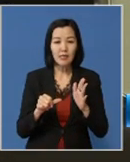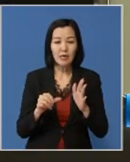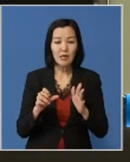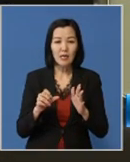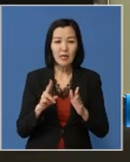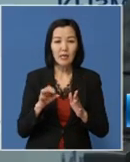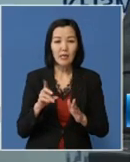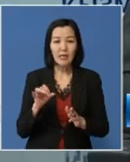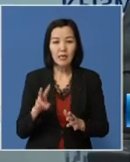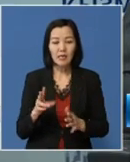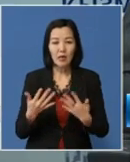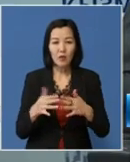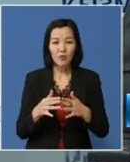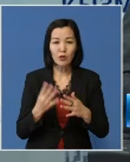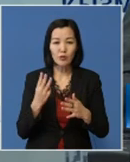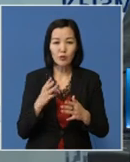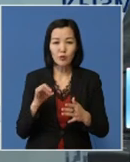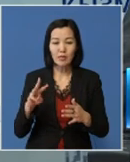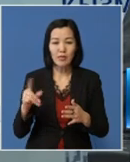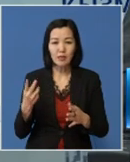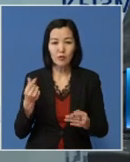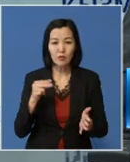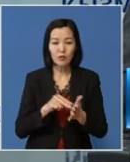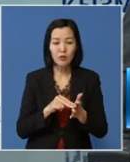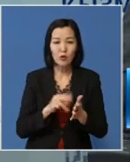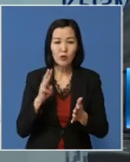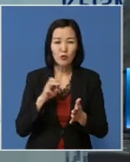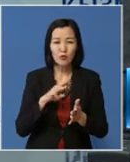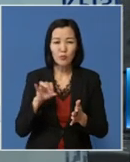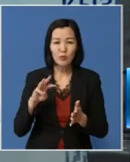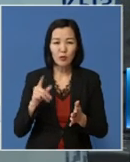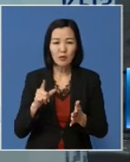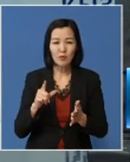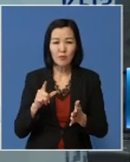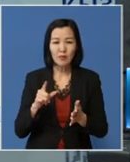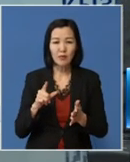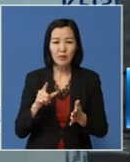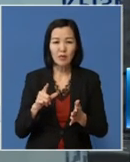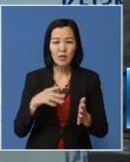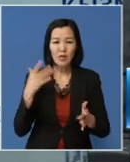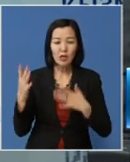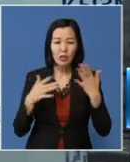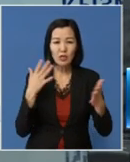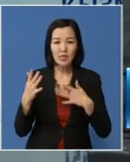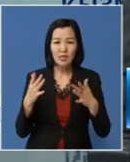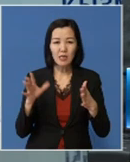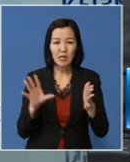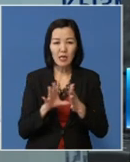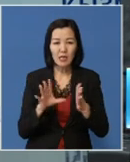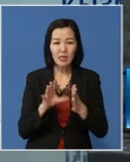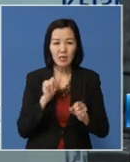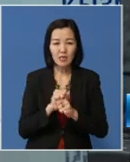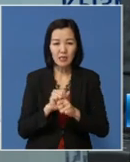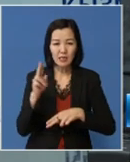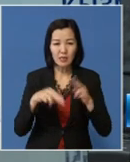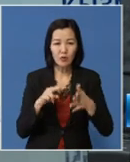Кеген ауылынан құны 3 миллиард 300 миллион теңге болатын жел электростанциясын салуды жоспарлап отырмыз. Бұның